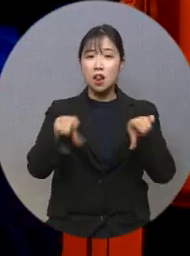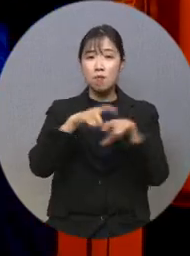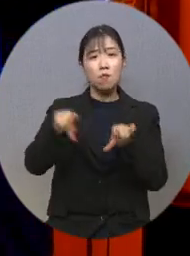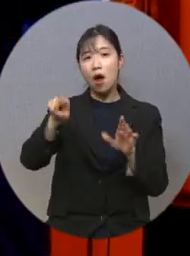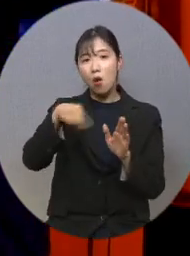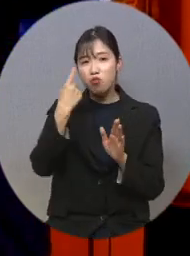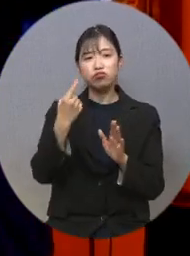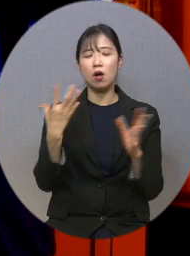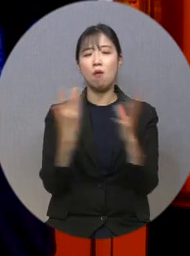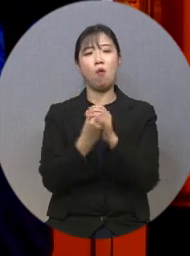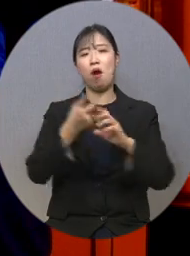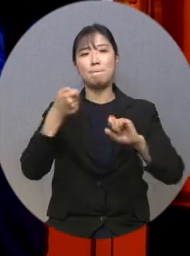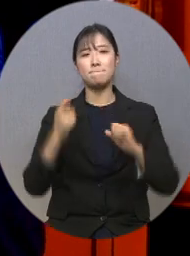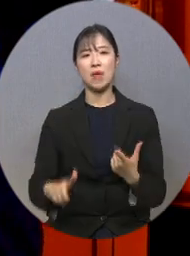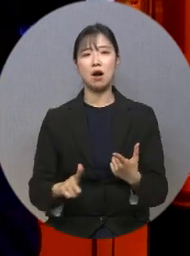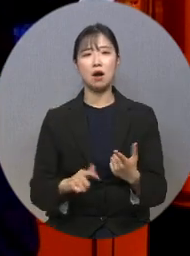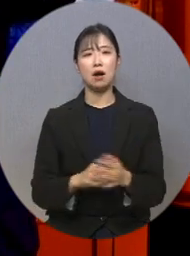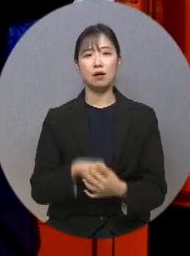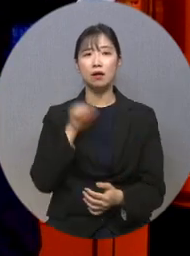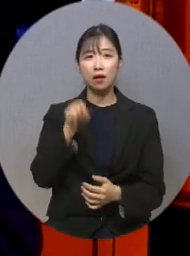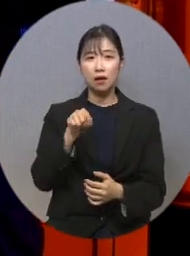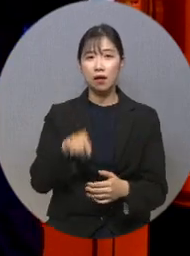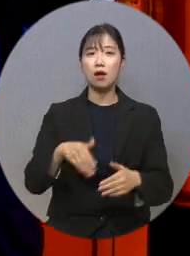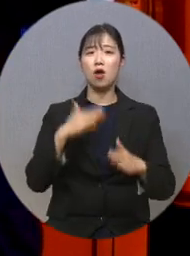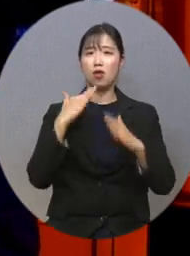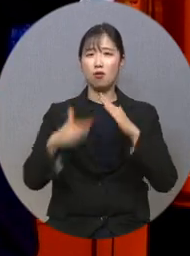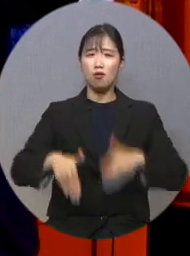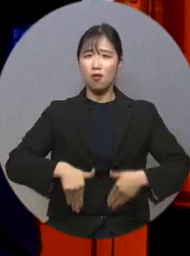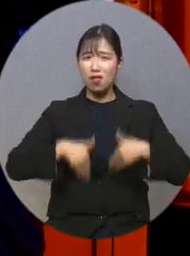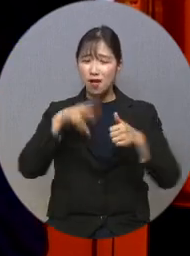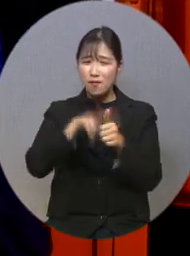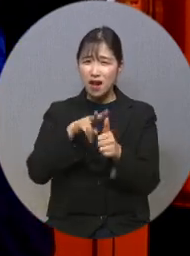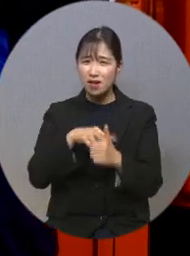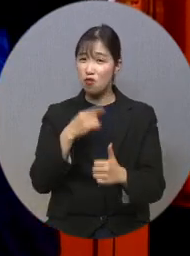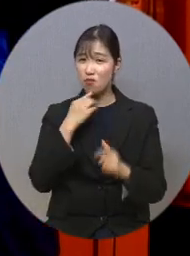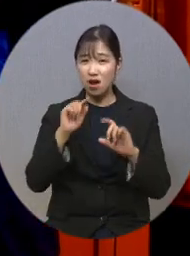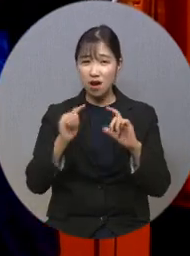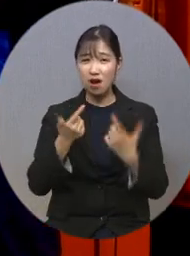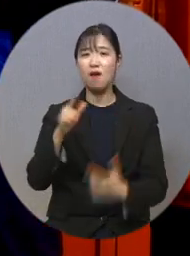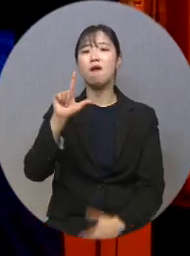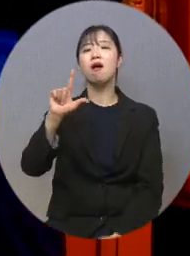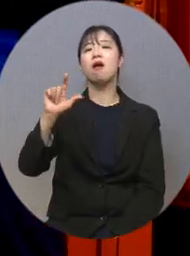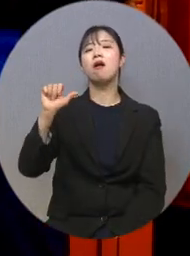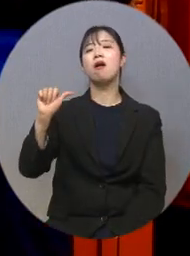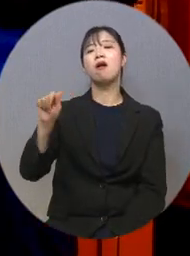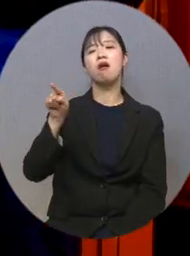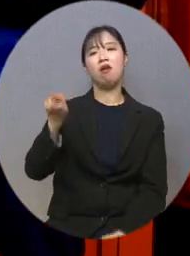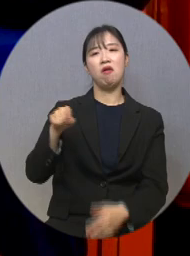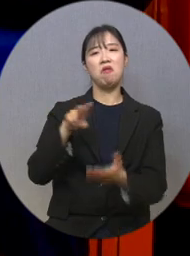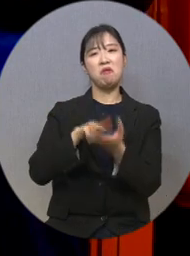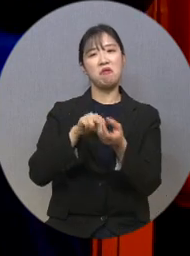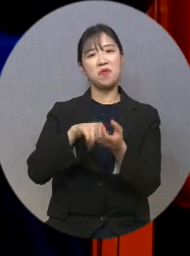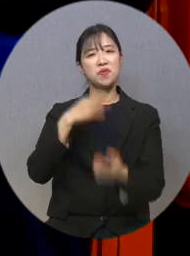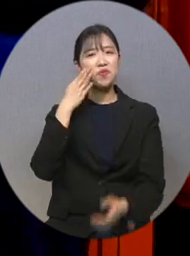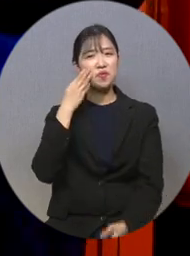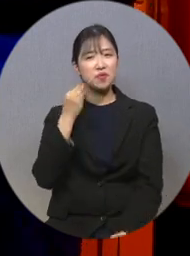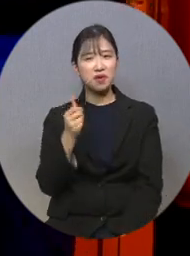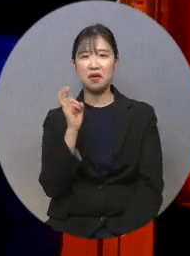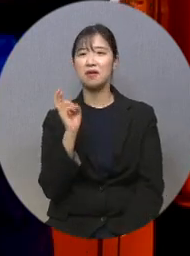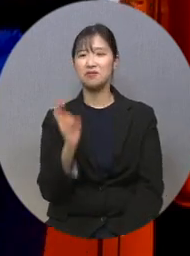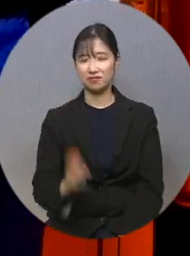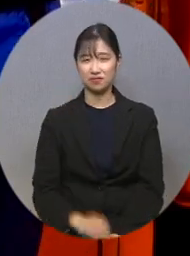맛이 차원이 달라요. 이거는 야. 지금 남도 장터뿐만 아니라 LA에서도 네. 오, 잘 팔릴 것 같아요. 아니 근데